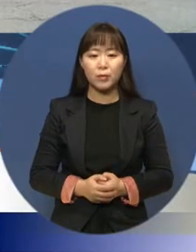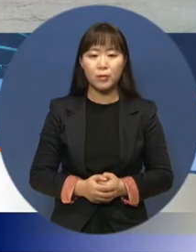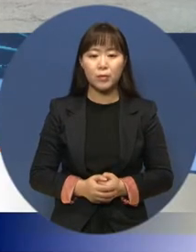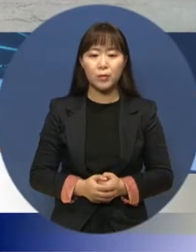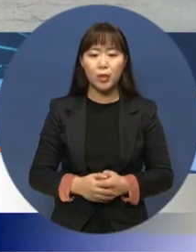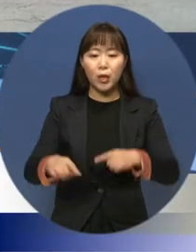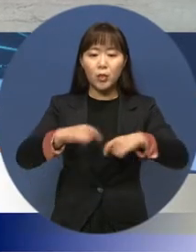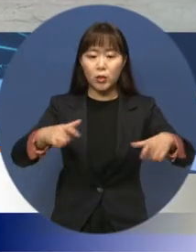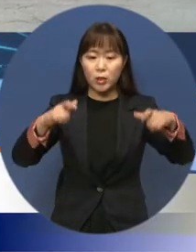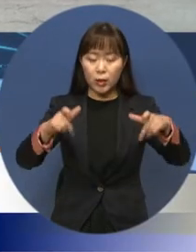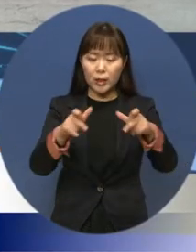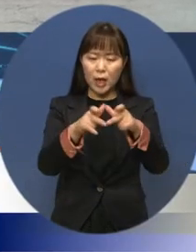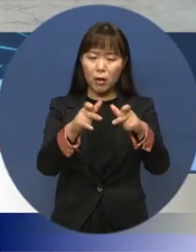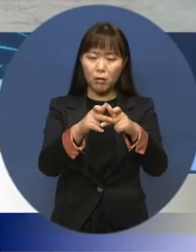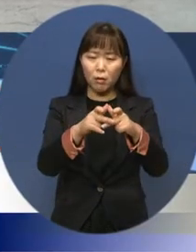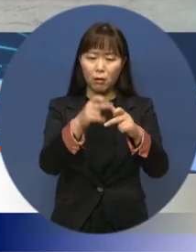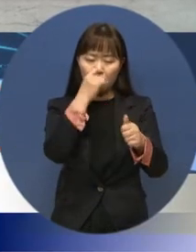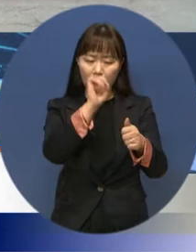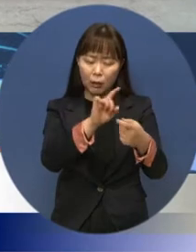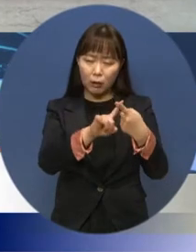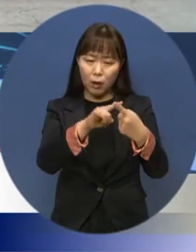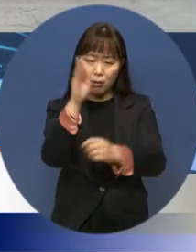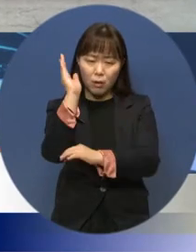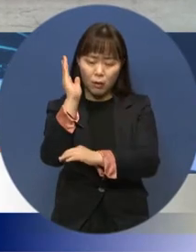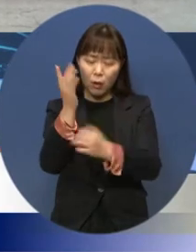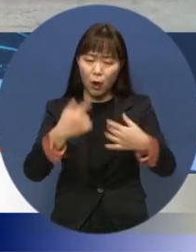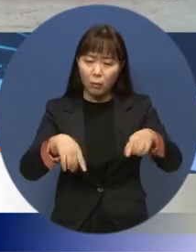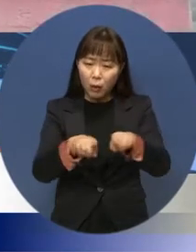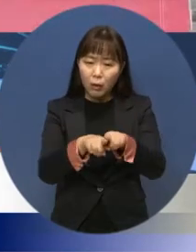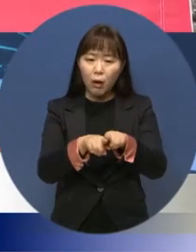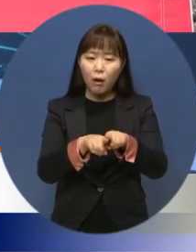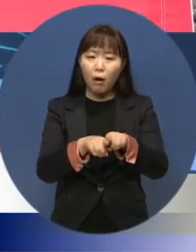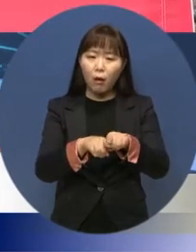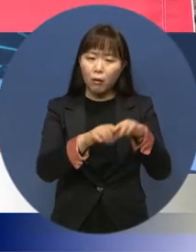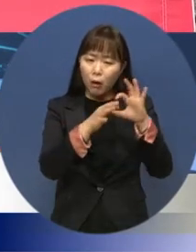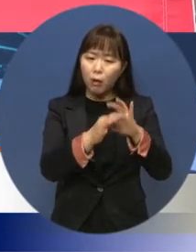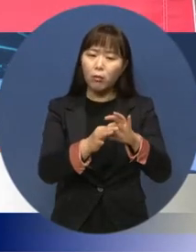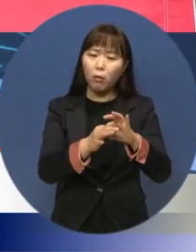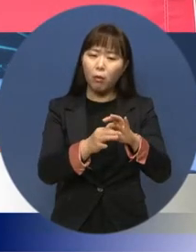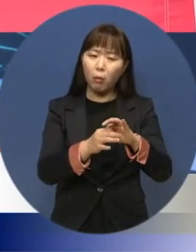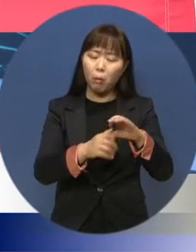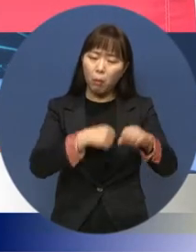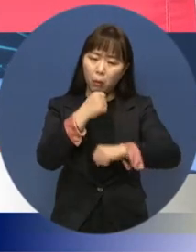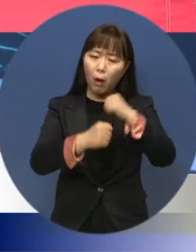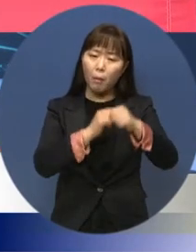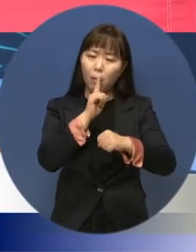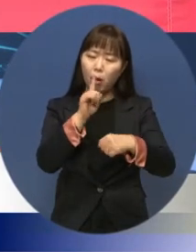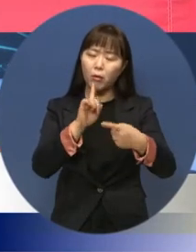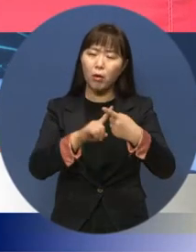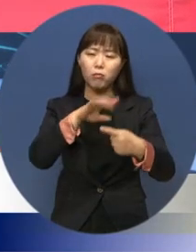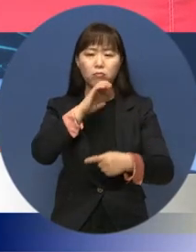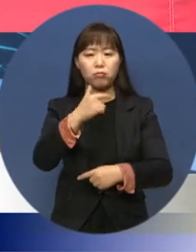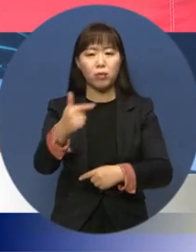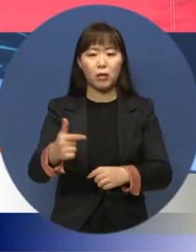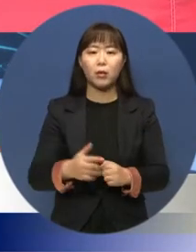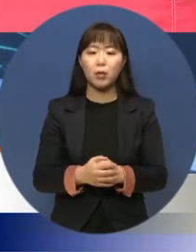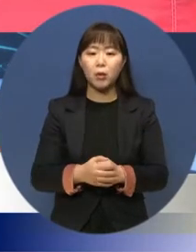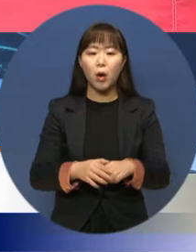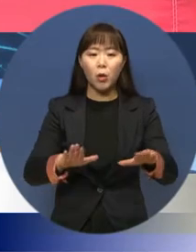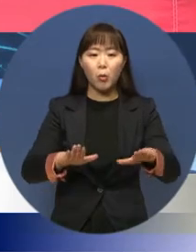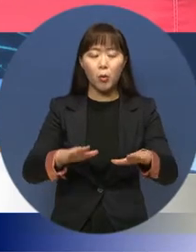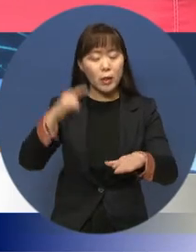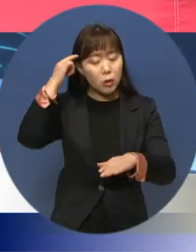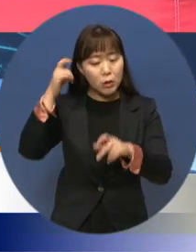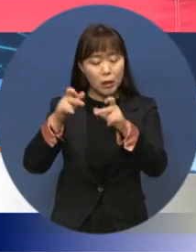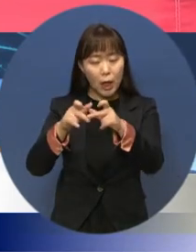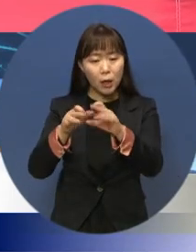정치권의 장애인 비하 발언이 계속 잇따르며 반복되는 막말에 대한 비판의 목소리가 높습니다. 이번에는